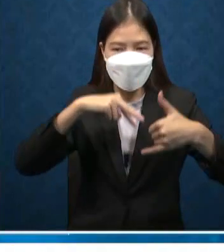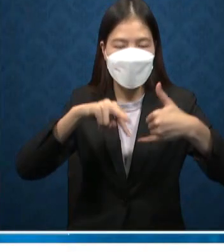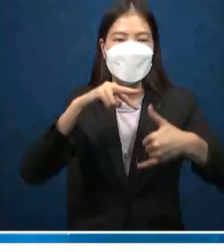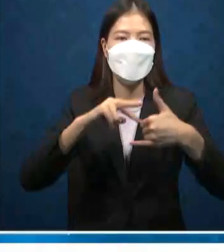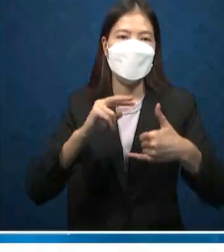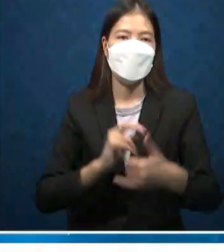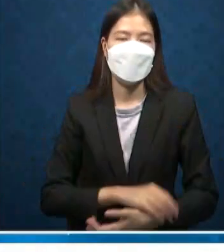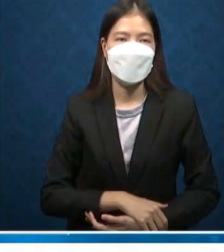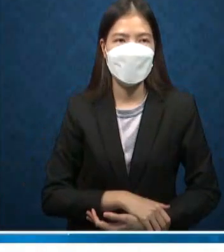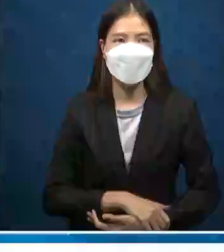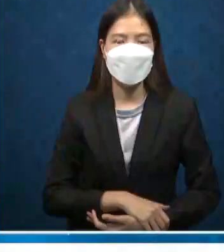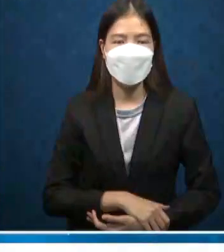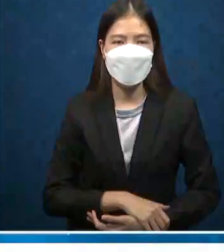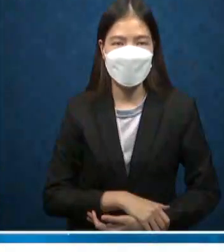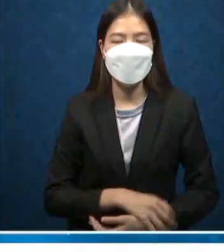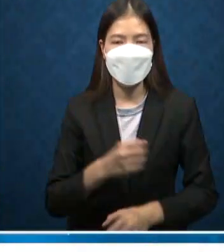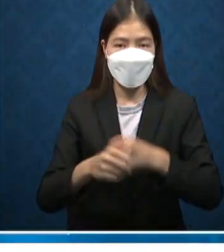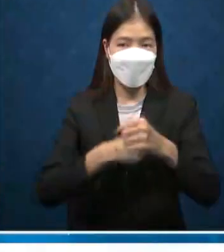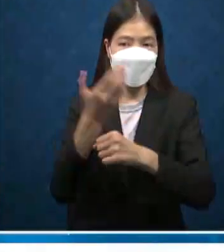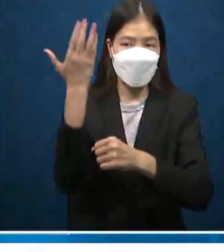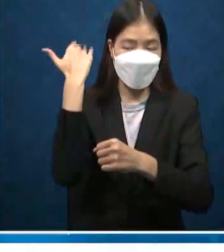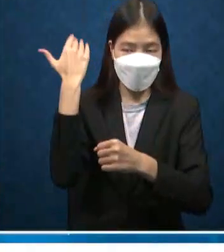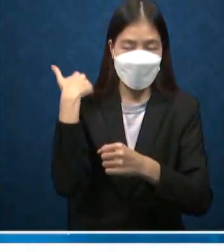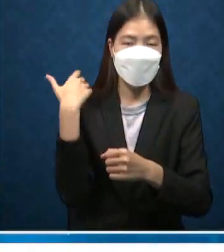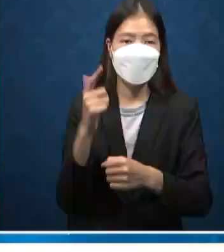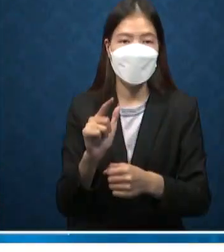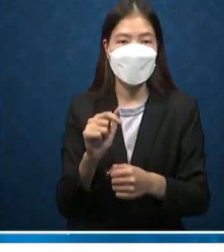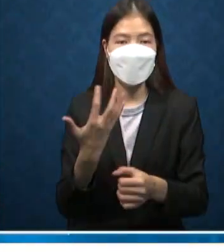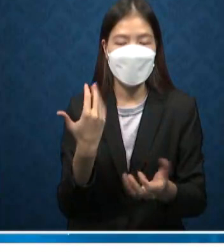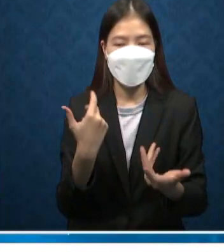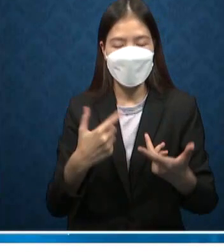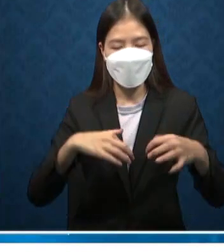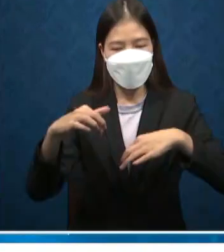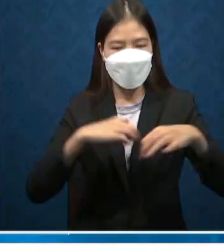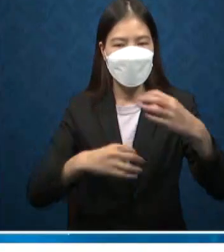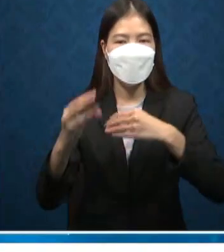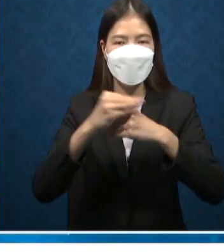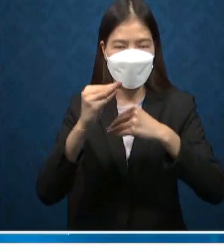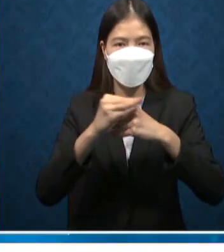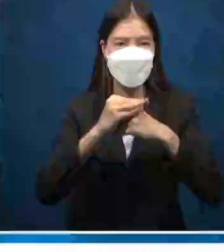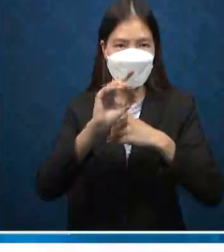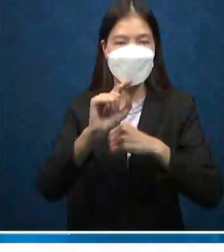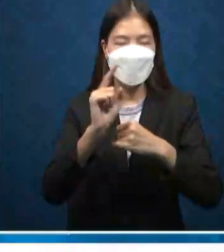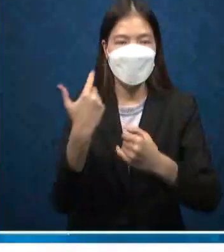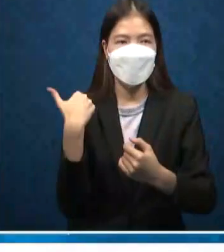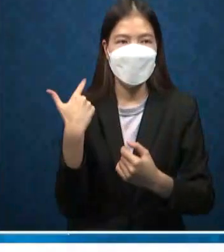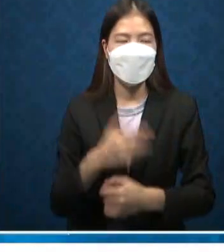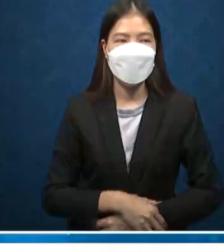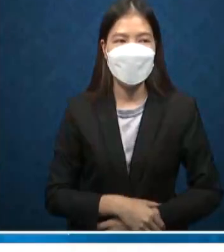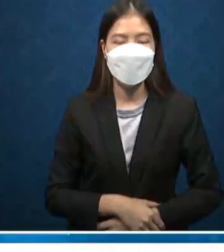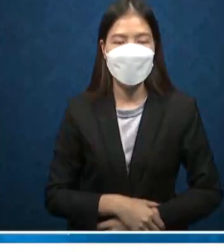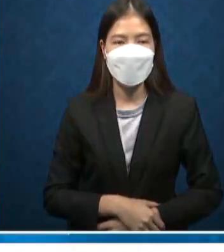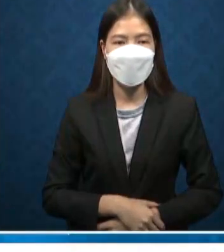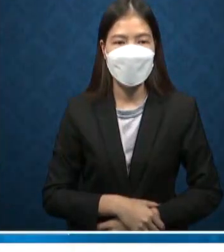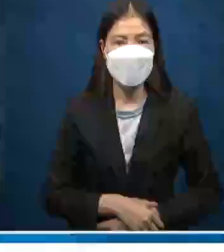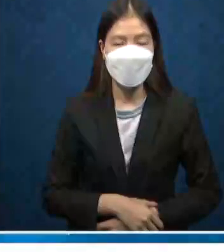ะนั้นในปีที่ผ่านมาจึงมีสัดส่วนตรงนี้เพิ่มสูงขึ้นอีกส่วนหนึ่งก็คือในเรื่อง